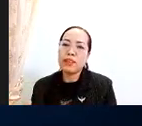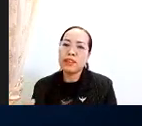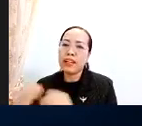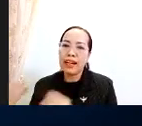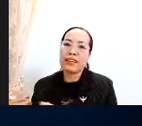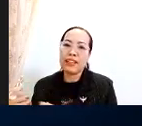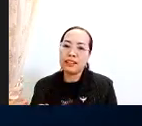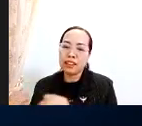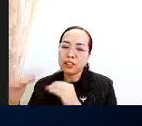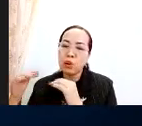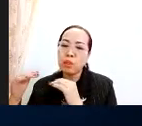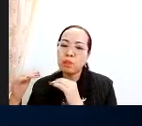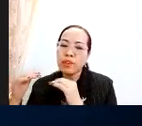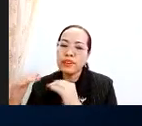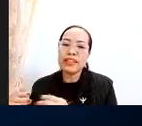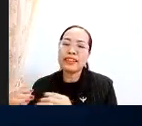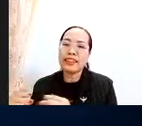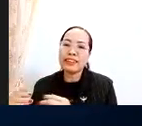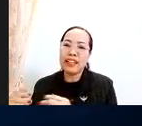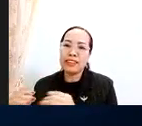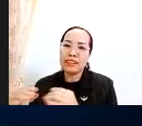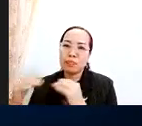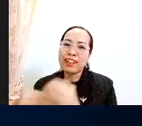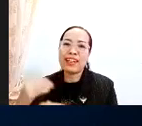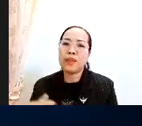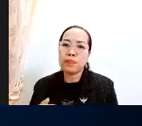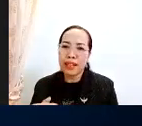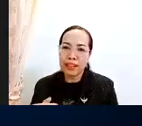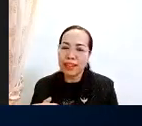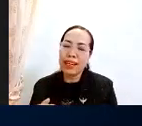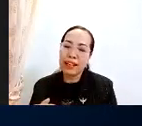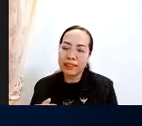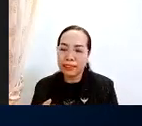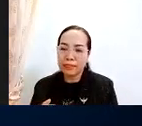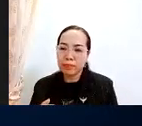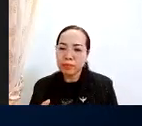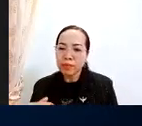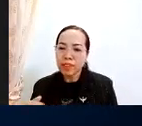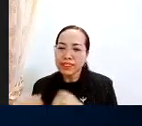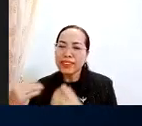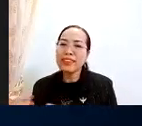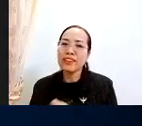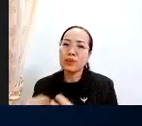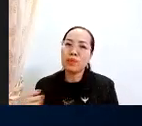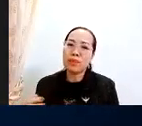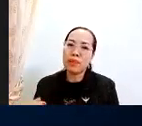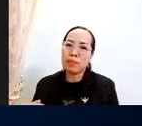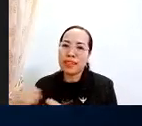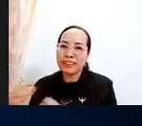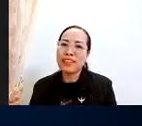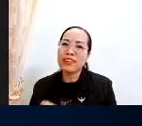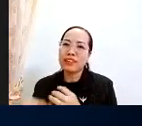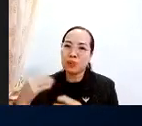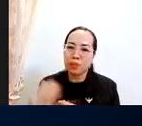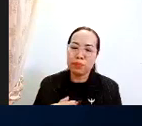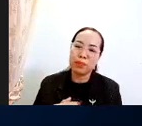tê bà dương khách chà chân xong chân tao chà bằng ca phiếp khá hàn tử dương nâng từ tua ban phiệp bằng